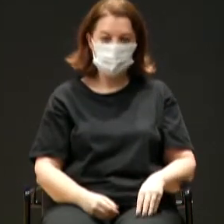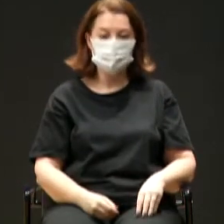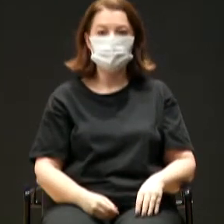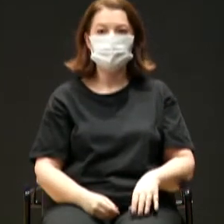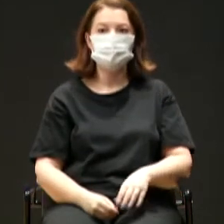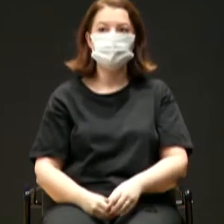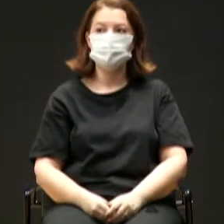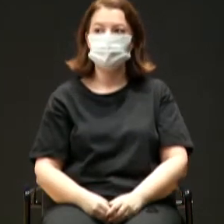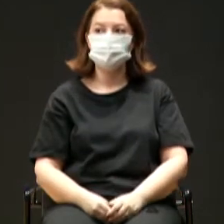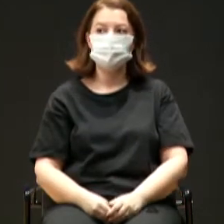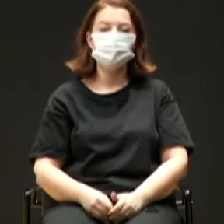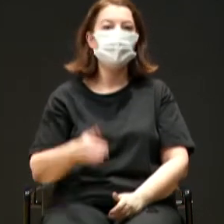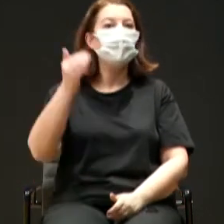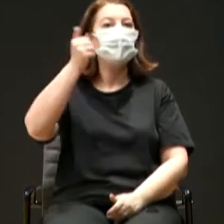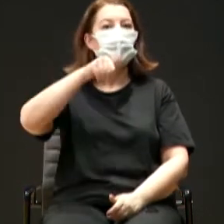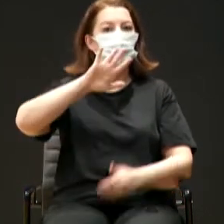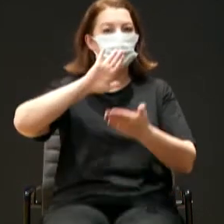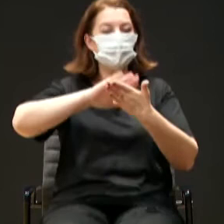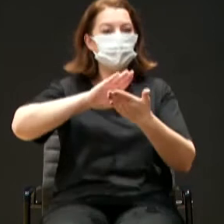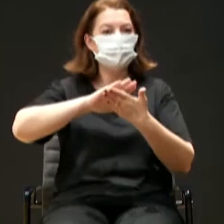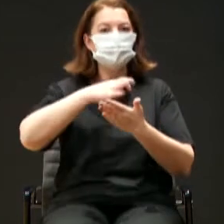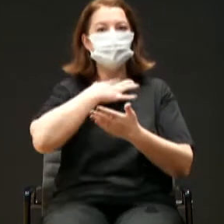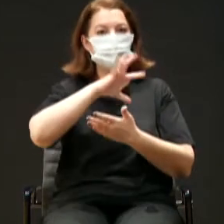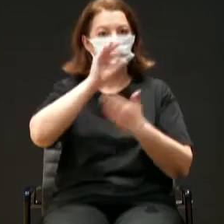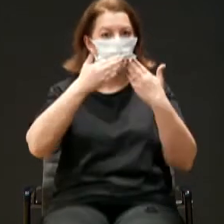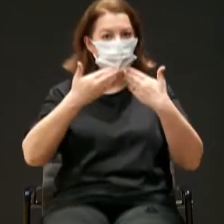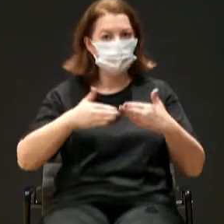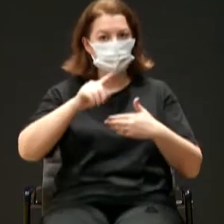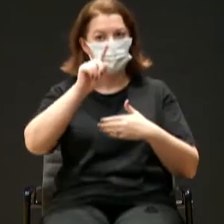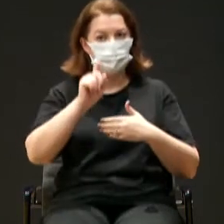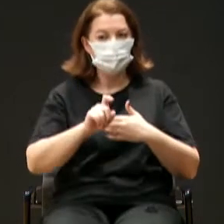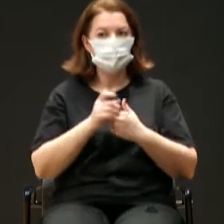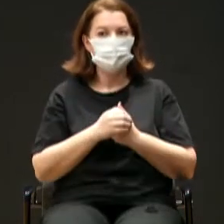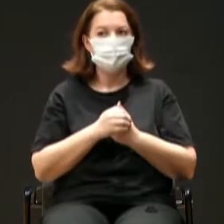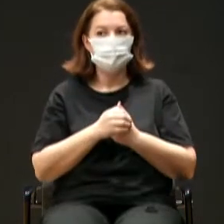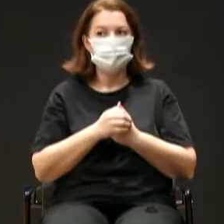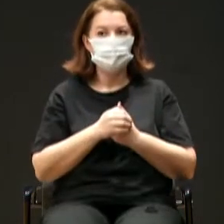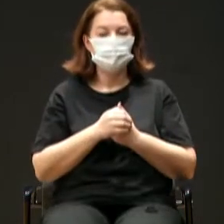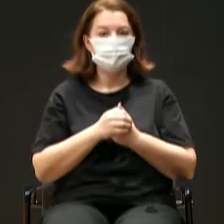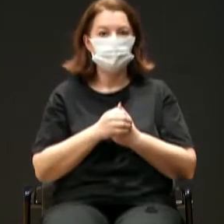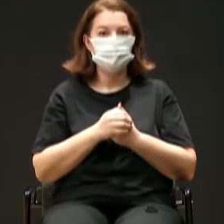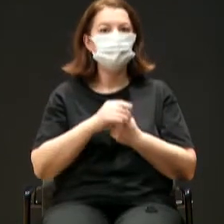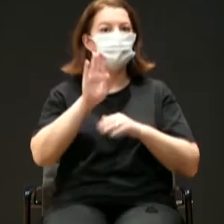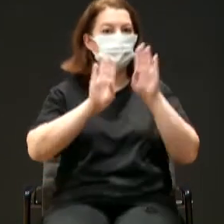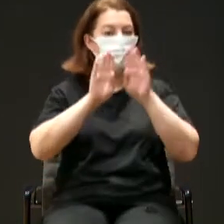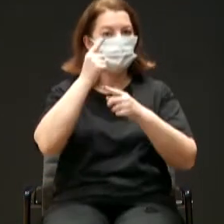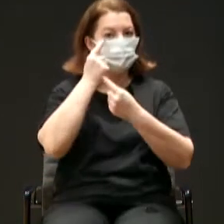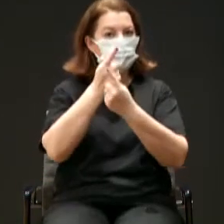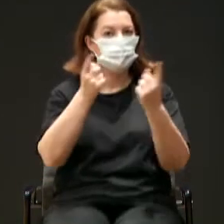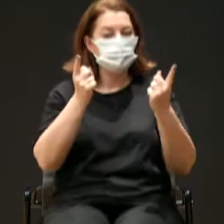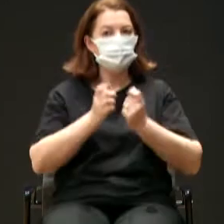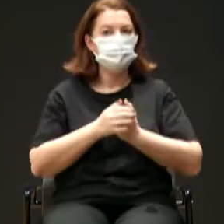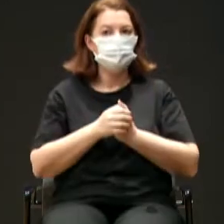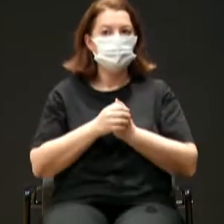Hazır bulunmayan arkadaşlarımızla ilgili mazeret bildirmek isteyen var mı? Yok. Evet, bulunmayan arkadaşlarımızın mazeretli sayılmasını oylarınıza